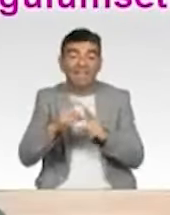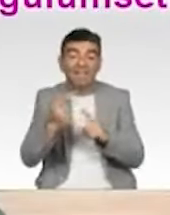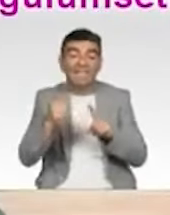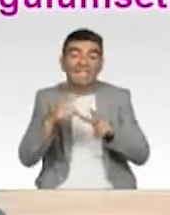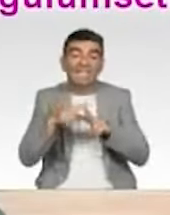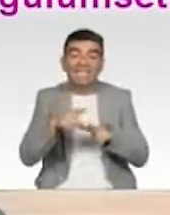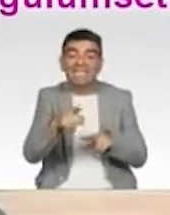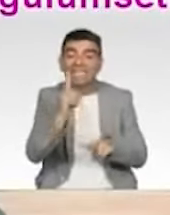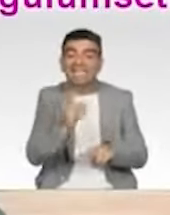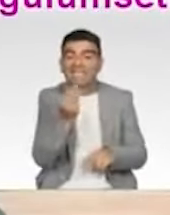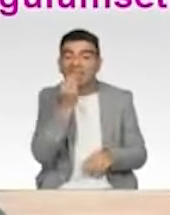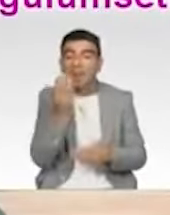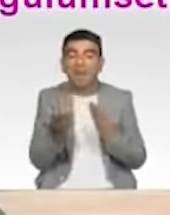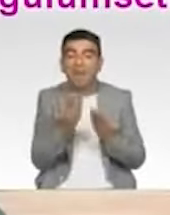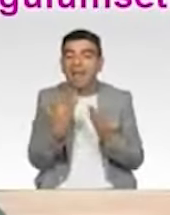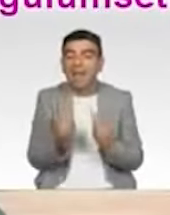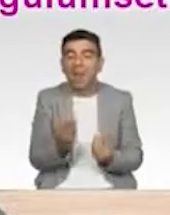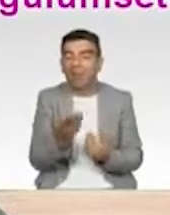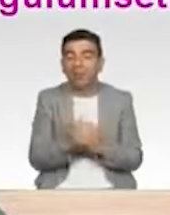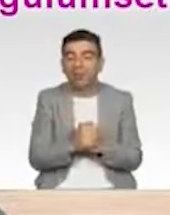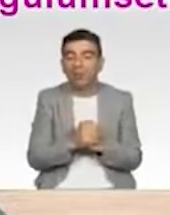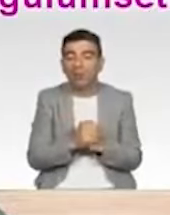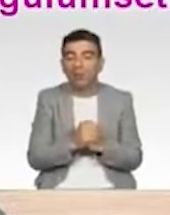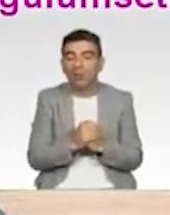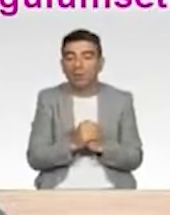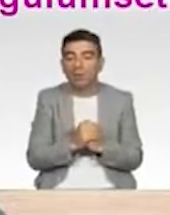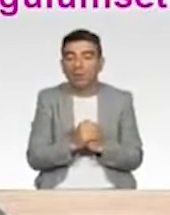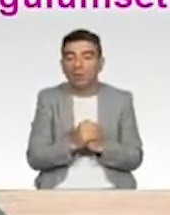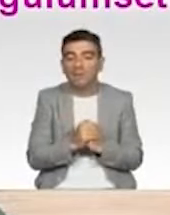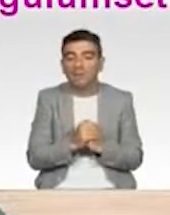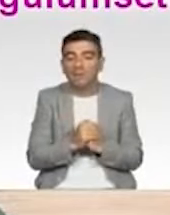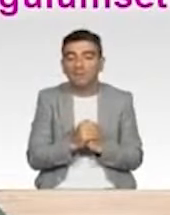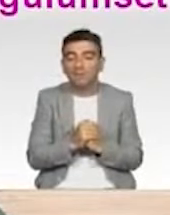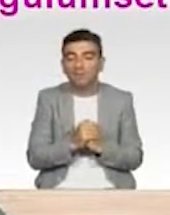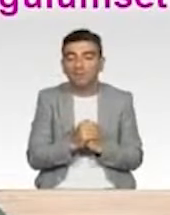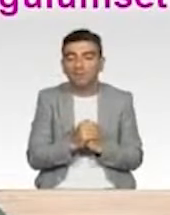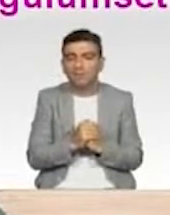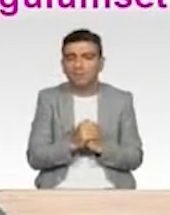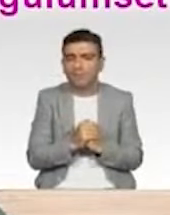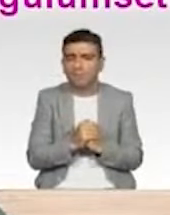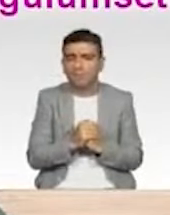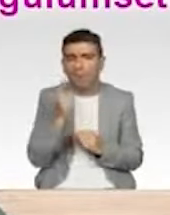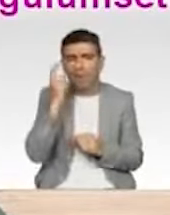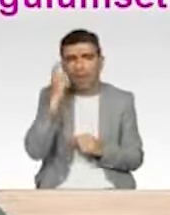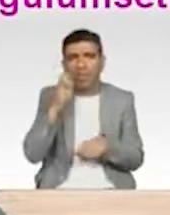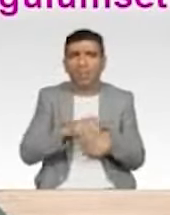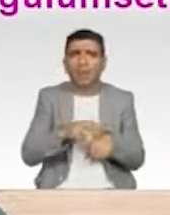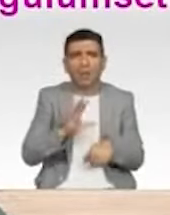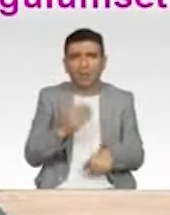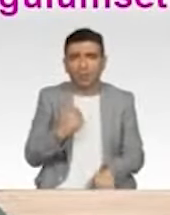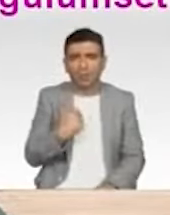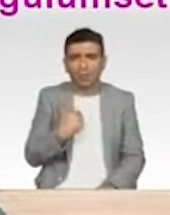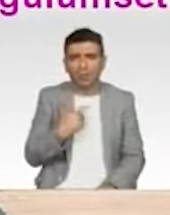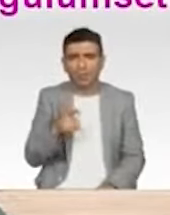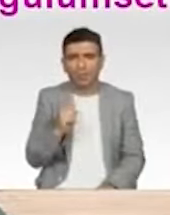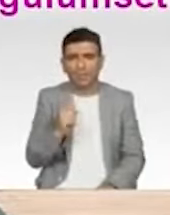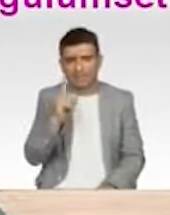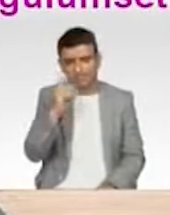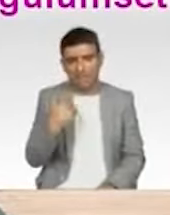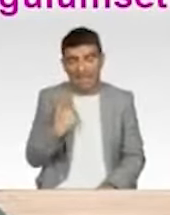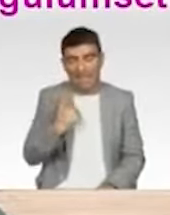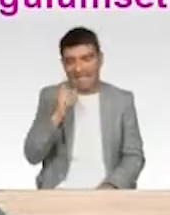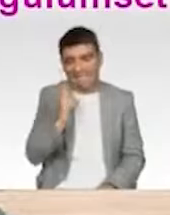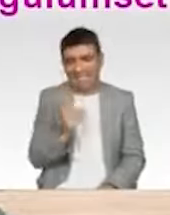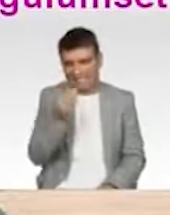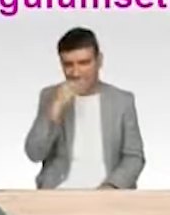Türk yemeğine götürdün? Ne yedirdin ilk? Güzel soru ya. Hatırlamıyor ki. Sen hatırlıyor musun yediğini? Fadile kesin hatırlıyor. Ben